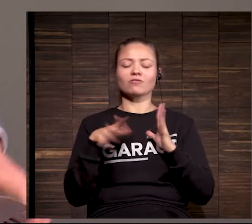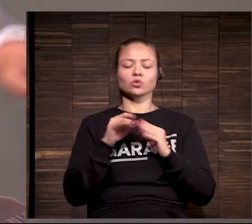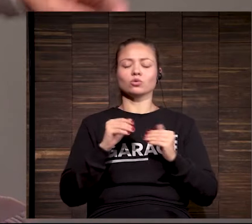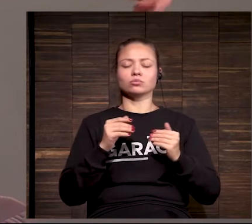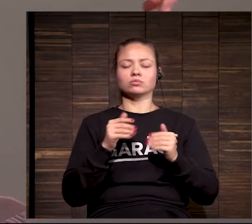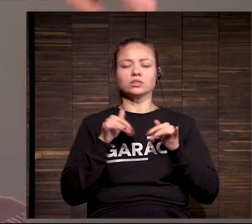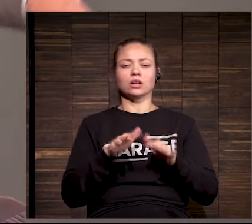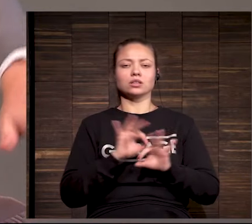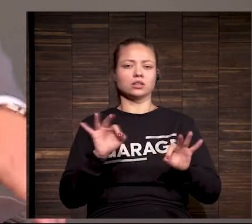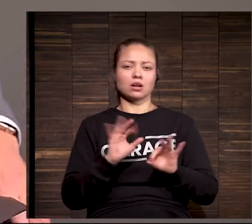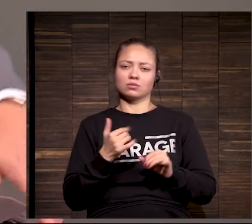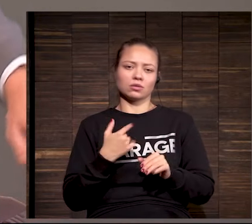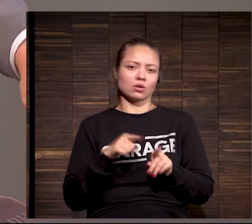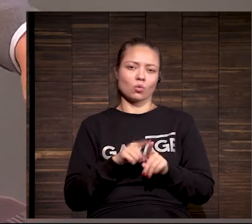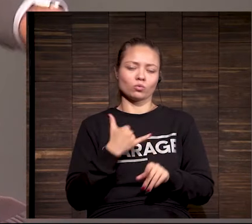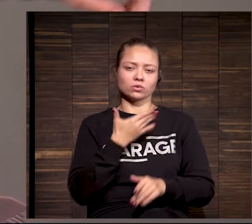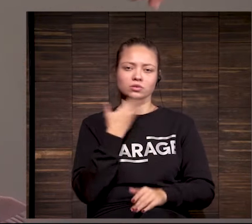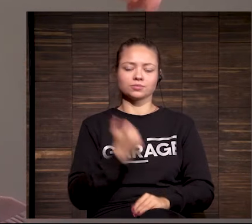ваш вопрос